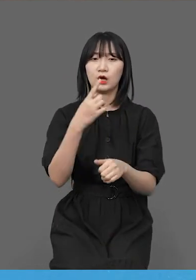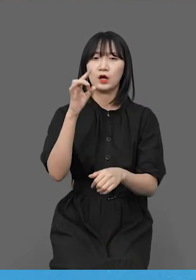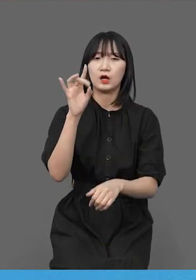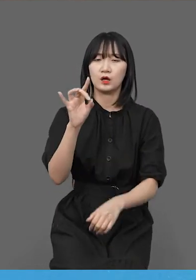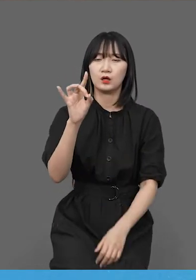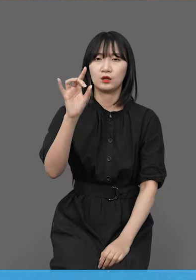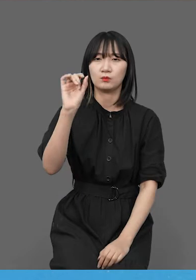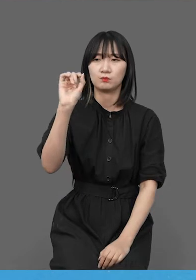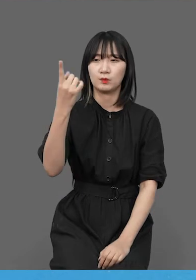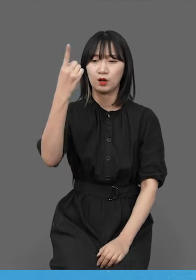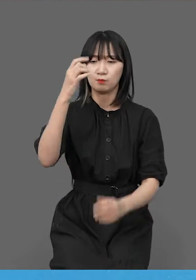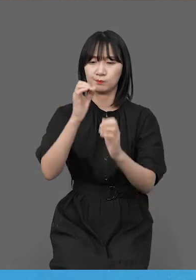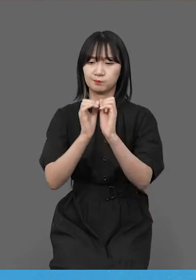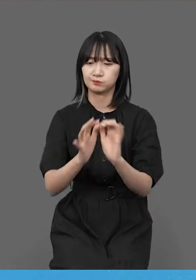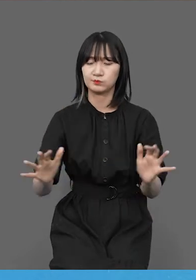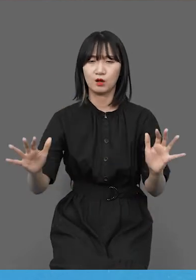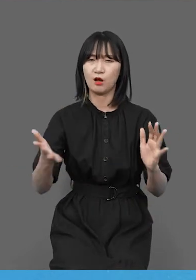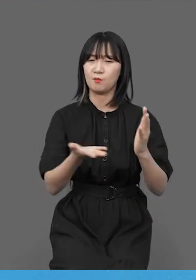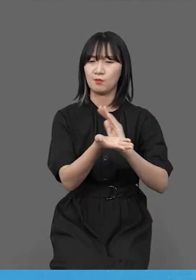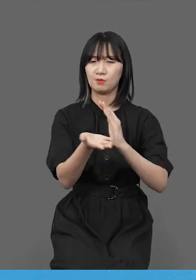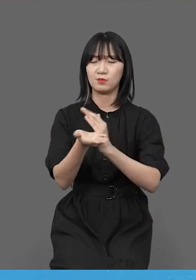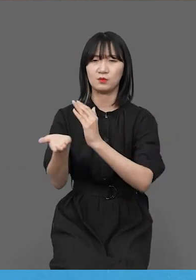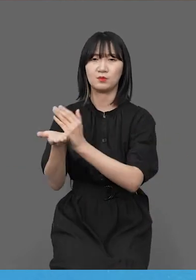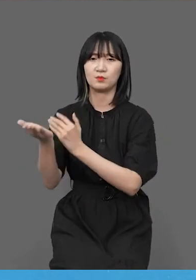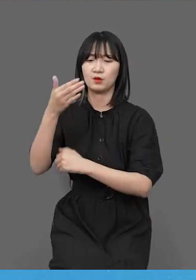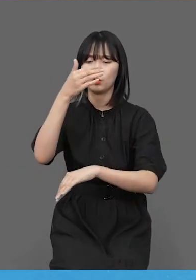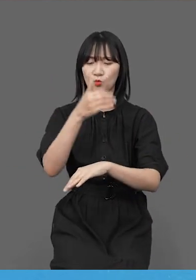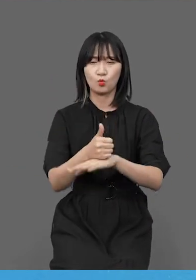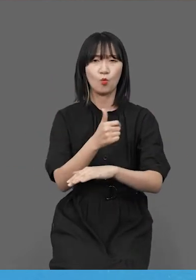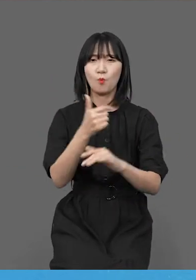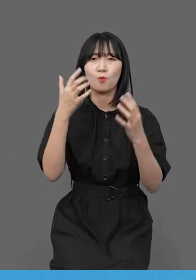계통수와 맞지 않는 결과들이 너무 많이 나오는 거예요.